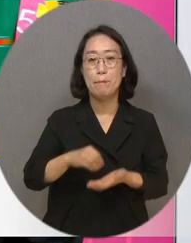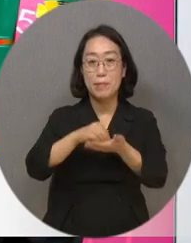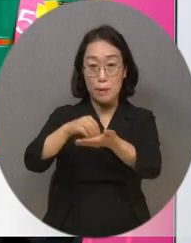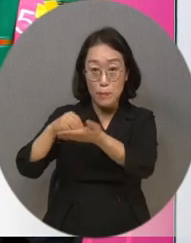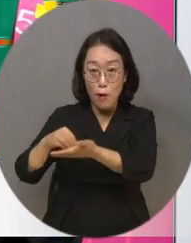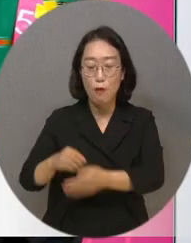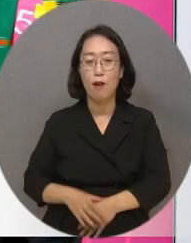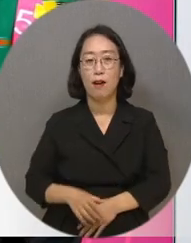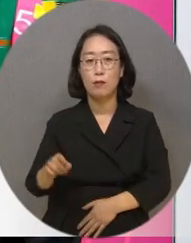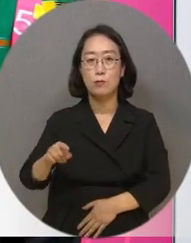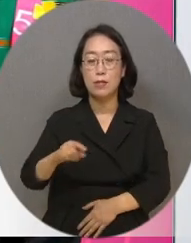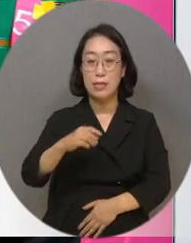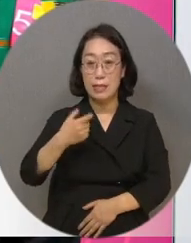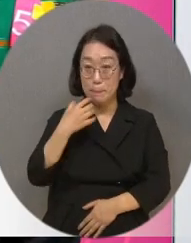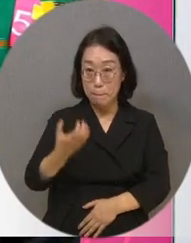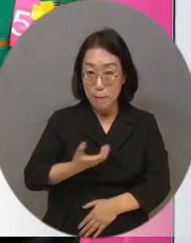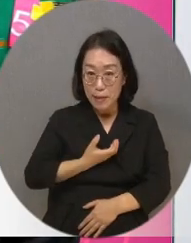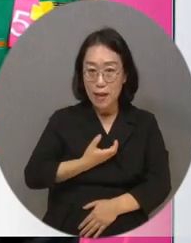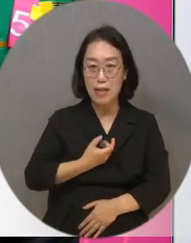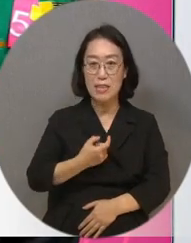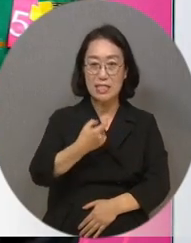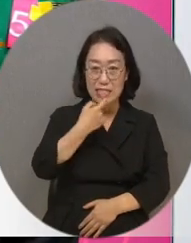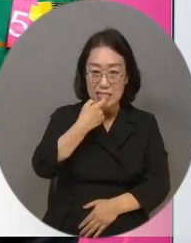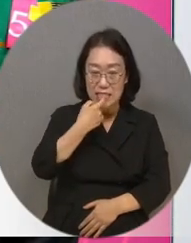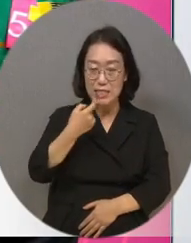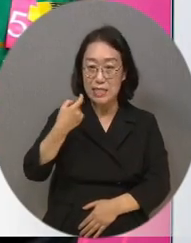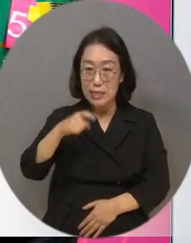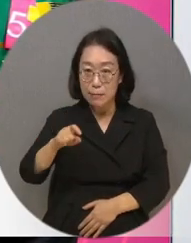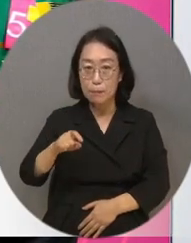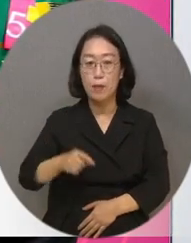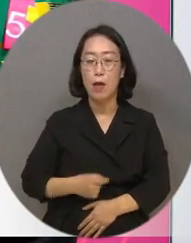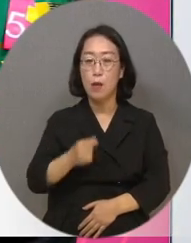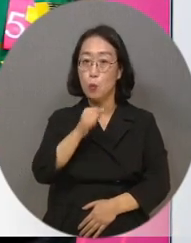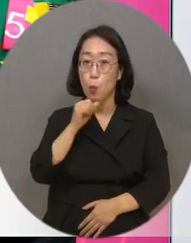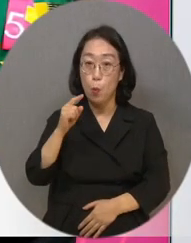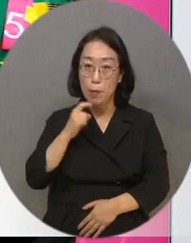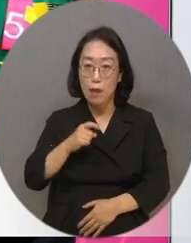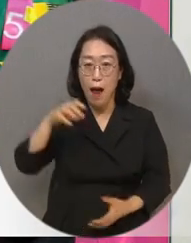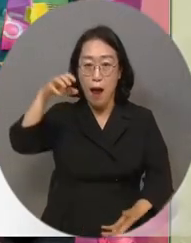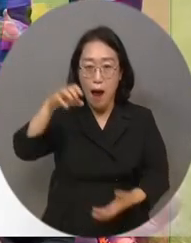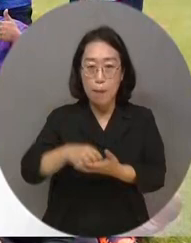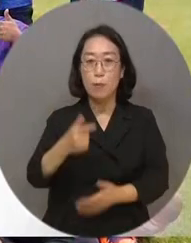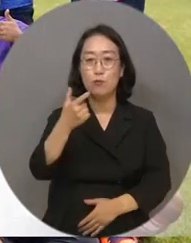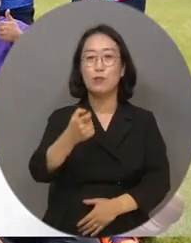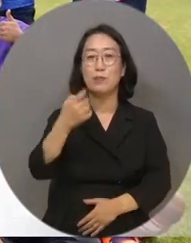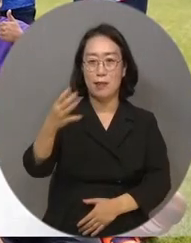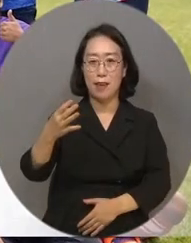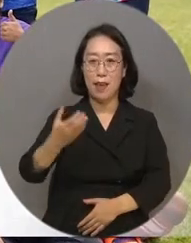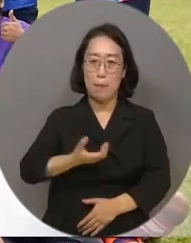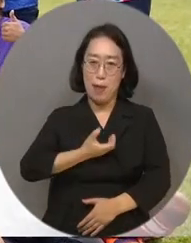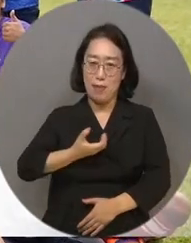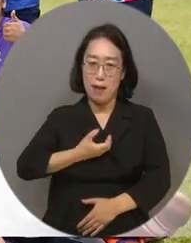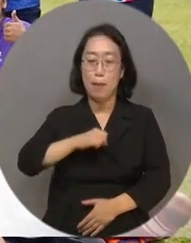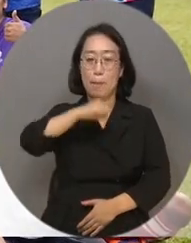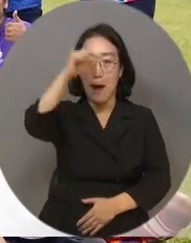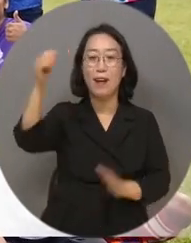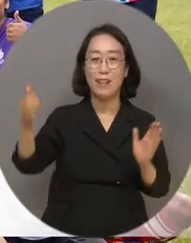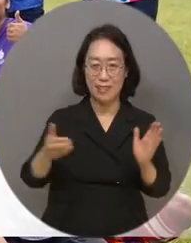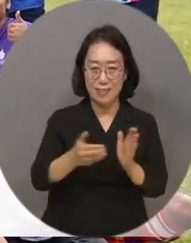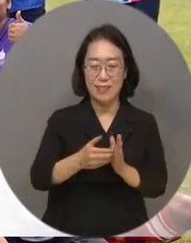금메달 25개 은메달 23개 동메달 16개까지 총 64개의 배달을 획득했습니다